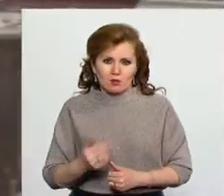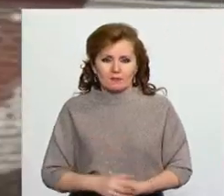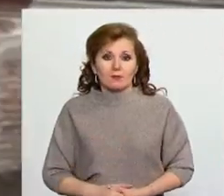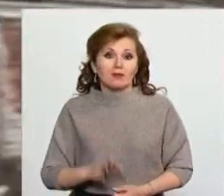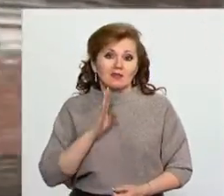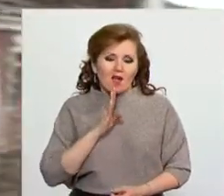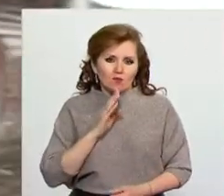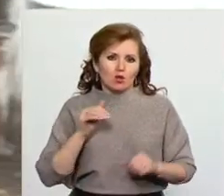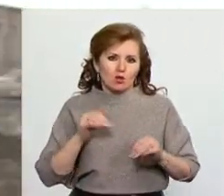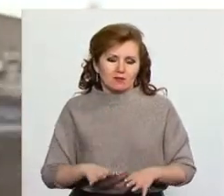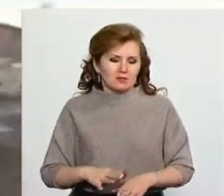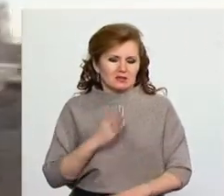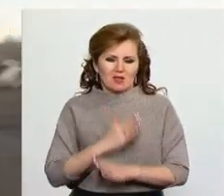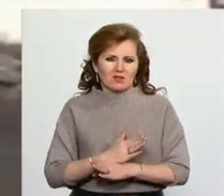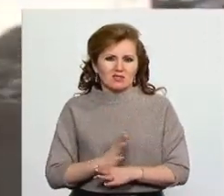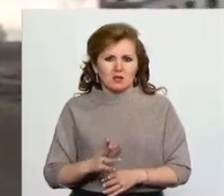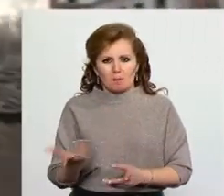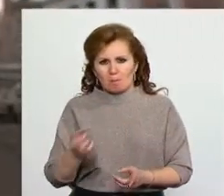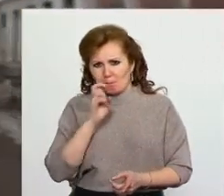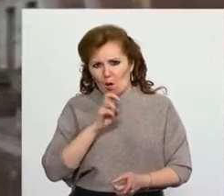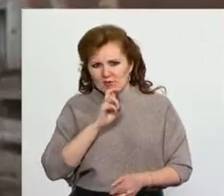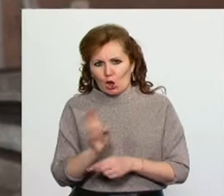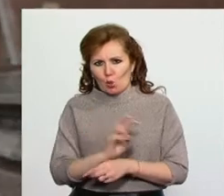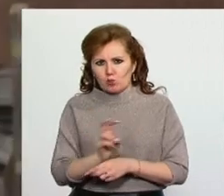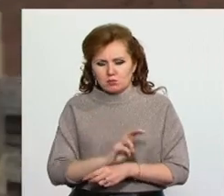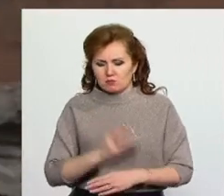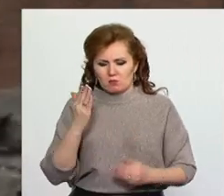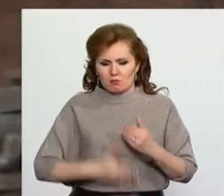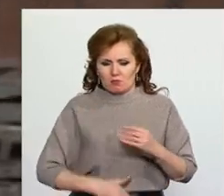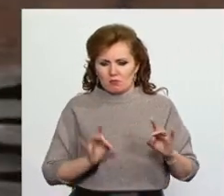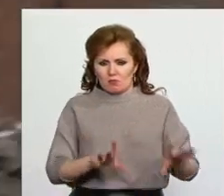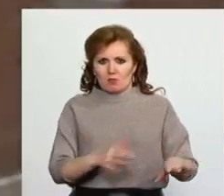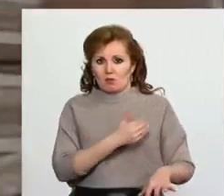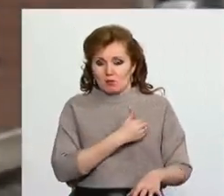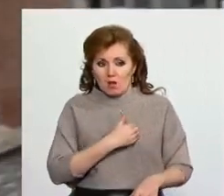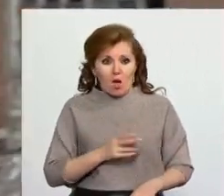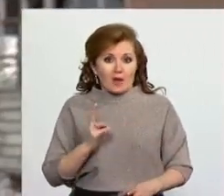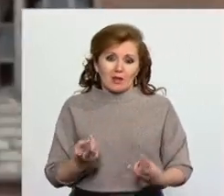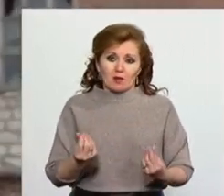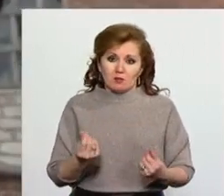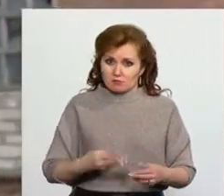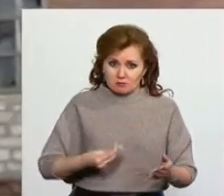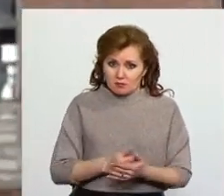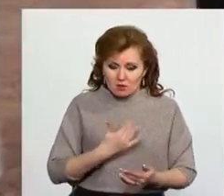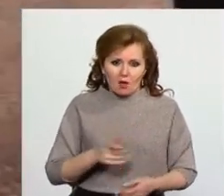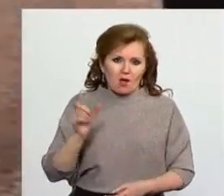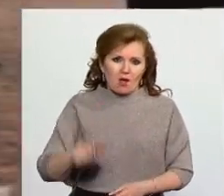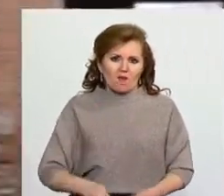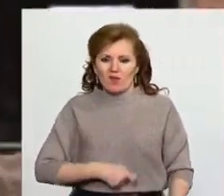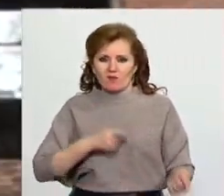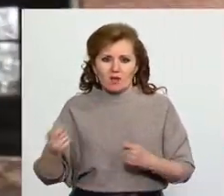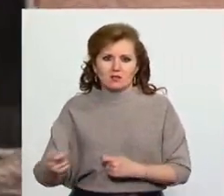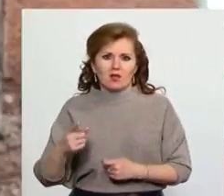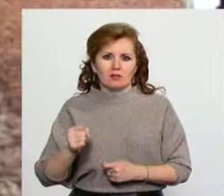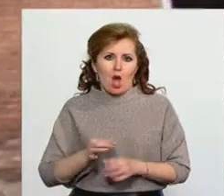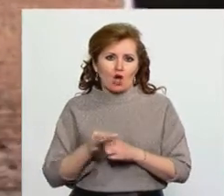Девушек, решивших завязать с проституцией, а также жертв, не желавших расставаться с собственными деньгами, отморозки вывозили на окраину